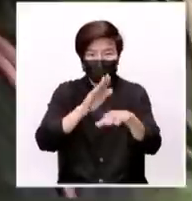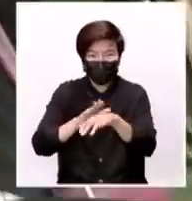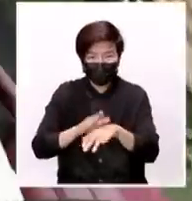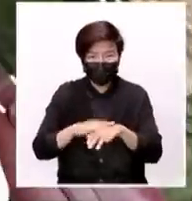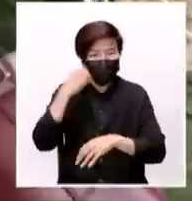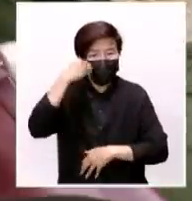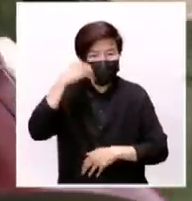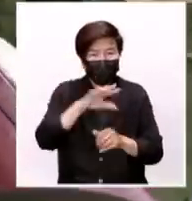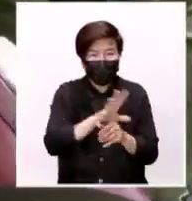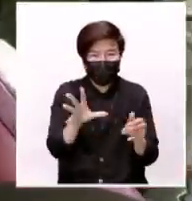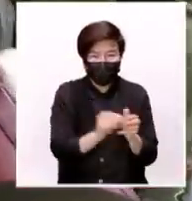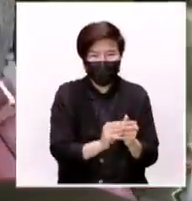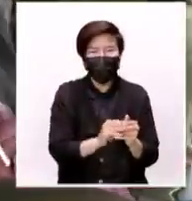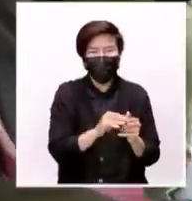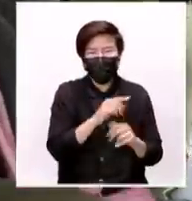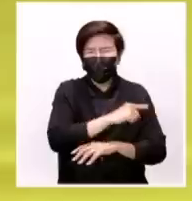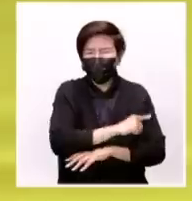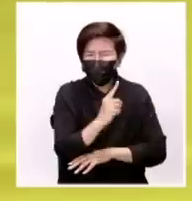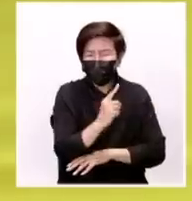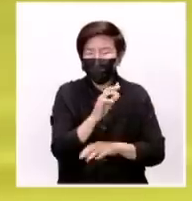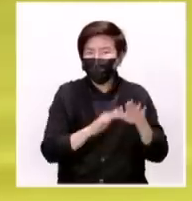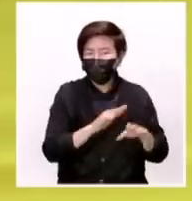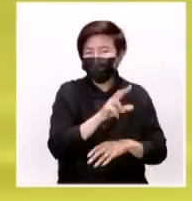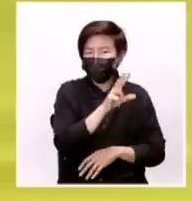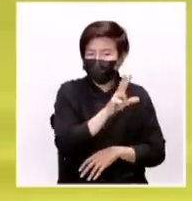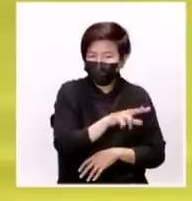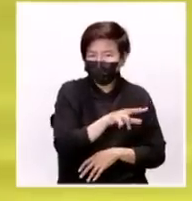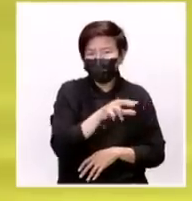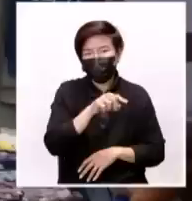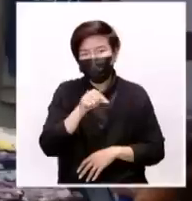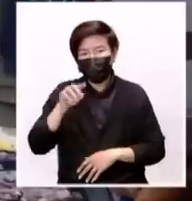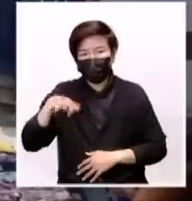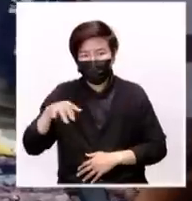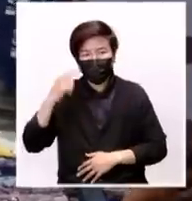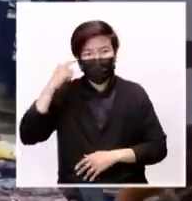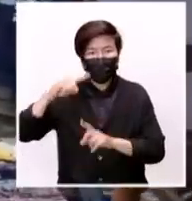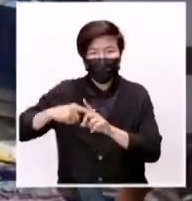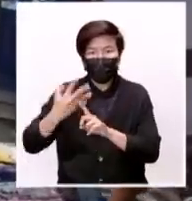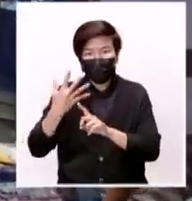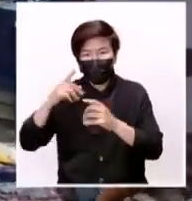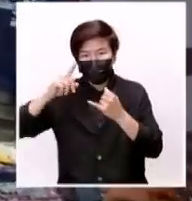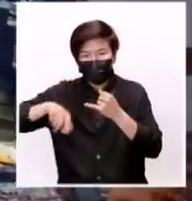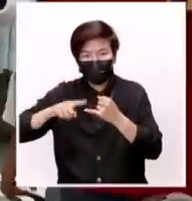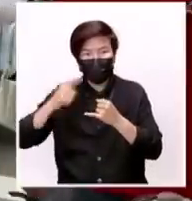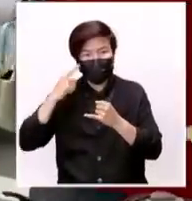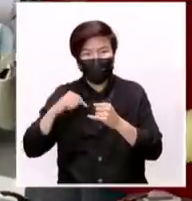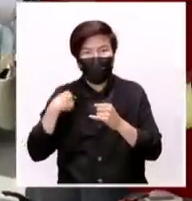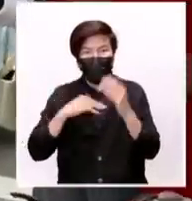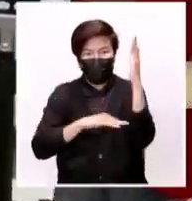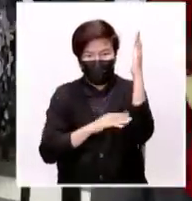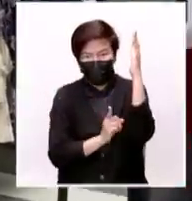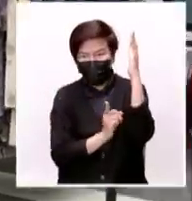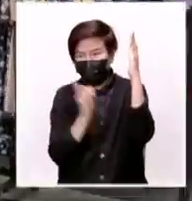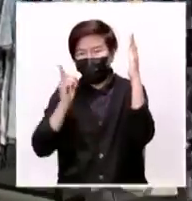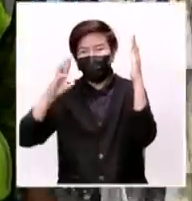รายวันตอนนี้มันอยู่ประมาณ 3,000 ถึง 4,000 คนสิ้นเดือนพฤษภาคมนี้มันอาจจะพุ่งไปที่ 7,000 คนต่อวันได้นะคะถ้าเกิดว่า